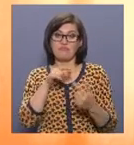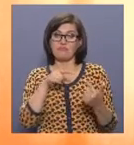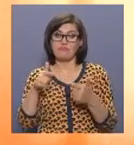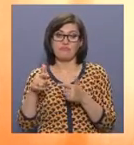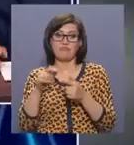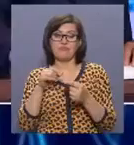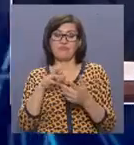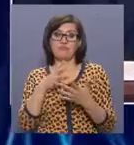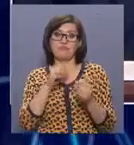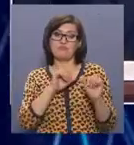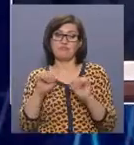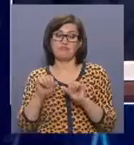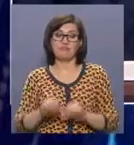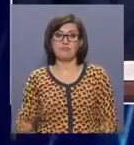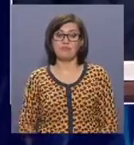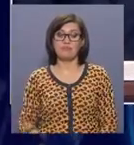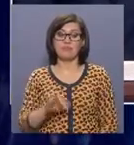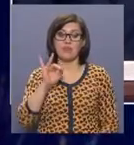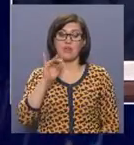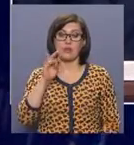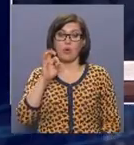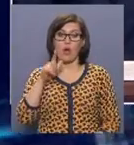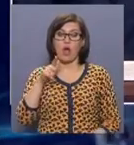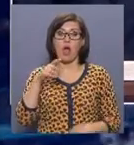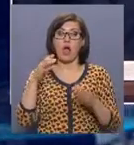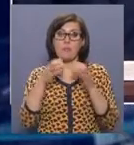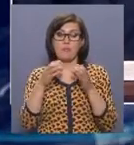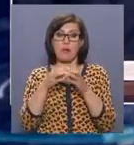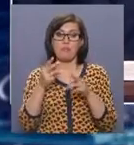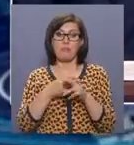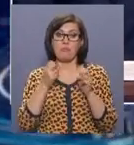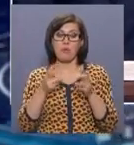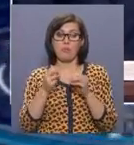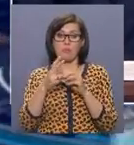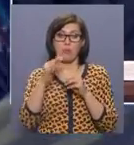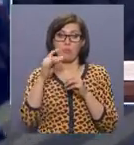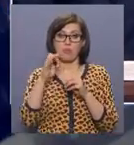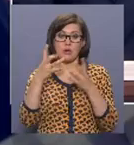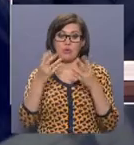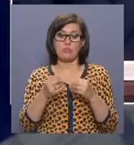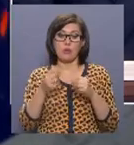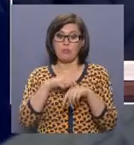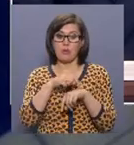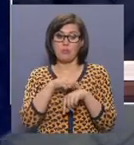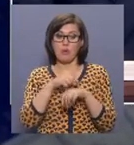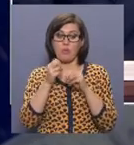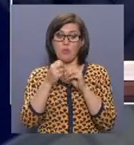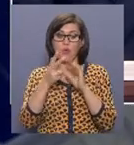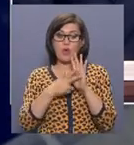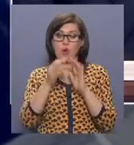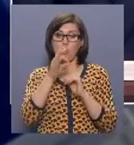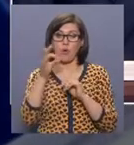емес. Энкок компаниясының ақпарат қауіпсіздік жүйесі 12 мамыр күні сағат шамамен